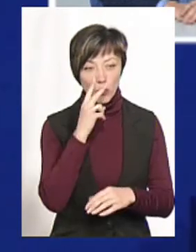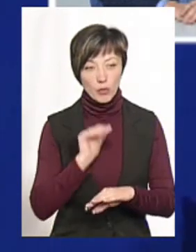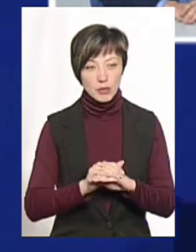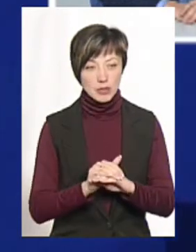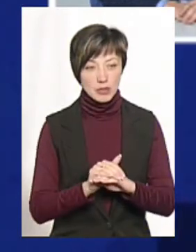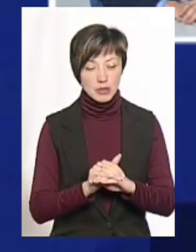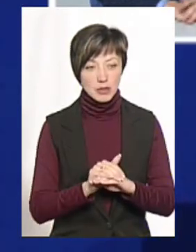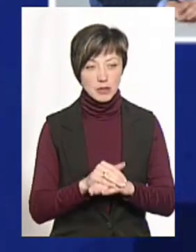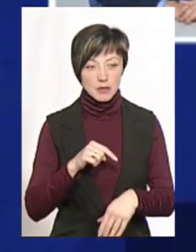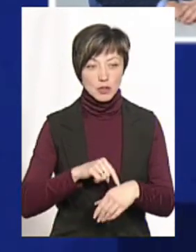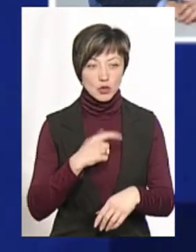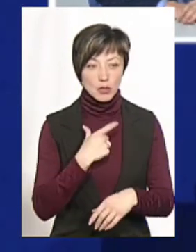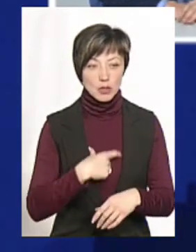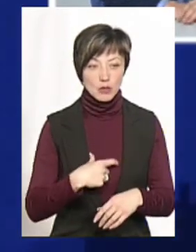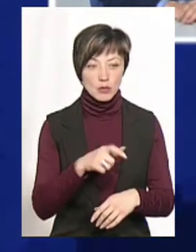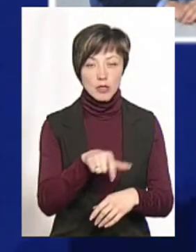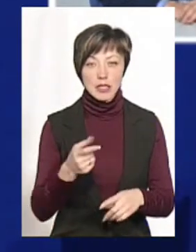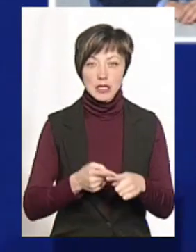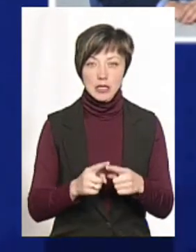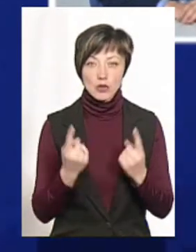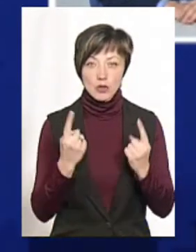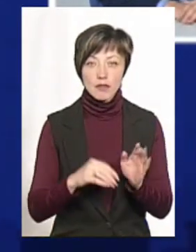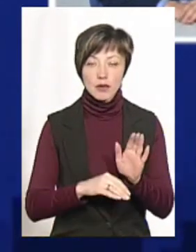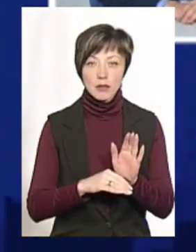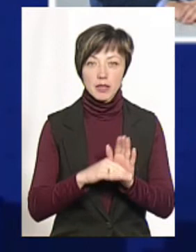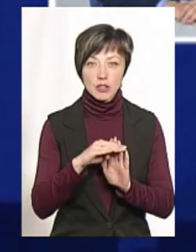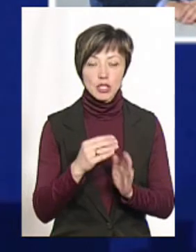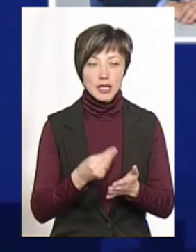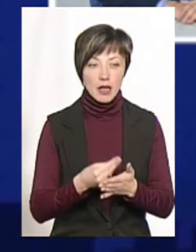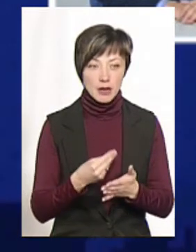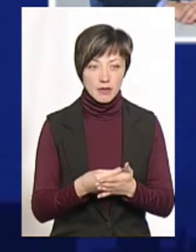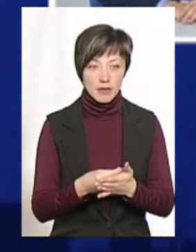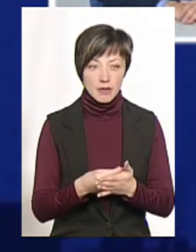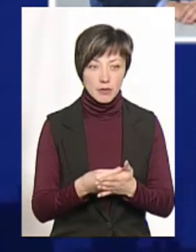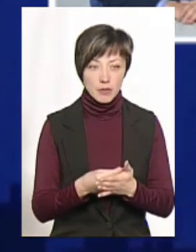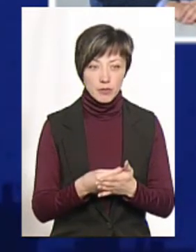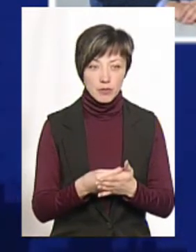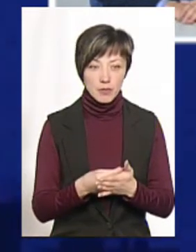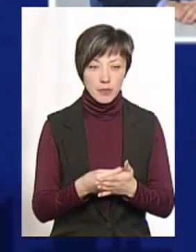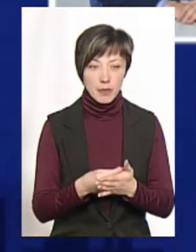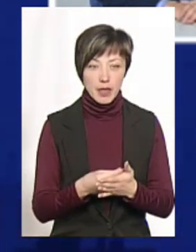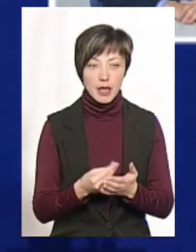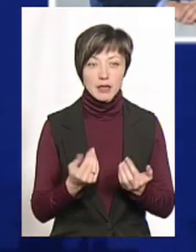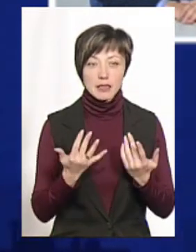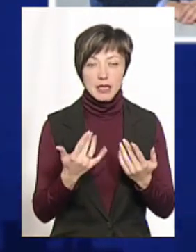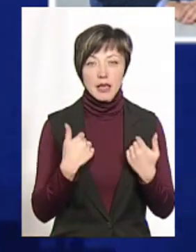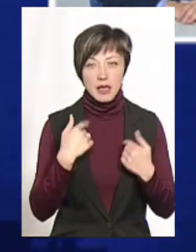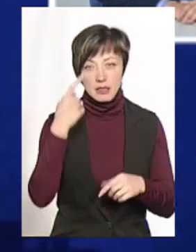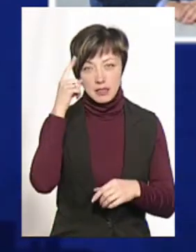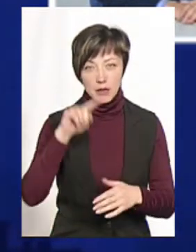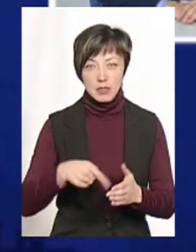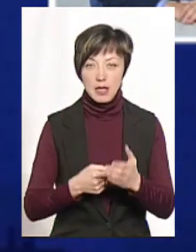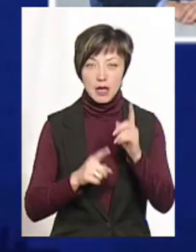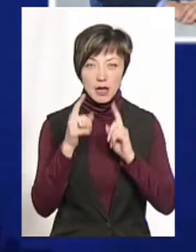помітили, відчули на собі мешканці, це суттєве підвищення тарифів. Ну, відомо, що, наскільки я знаю, міська